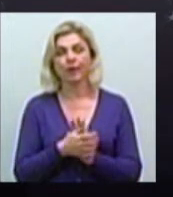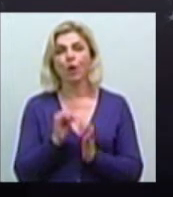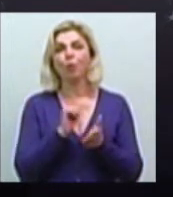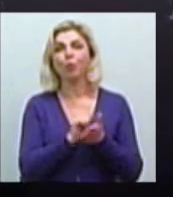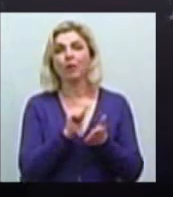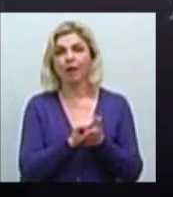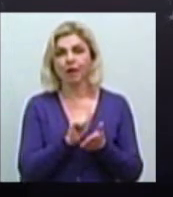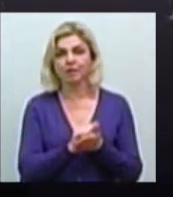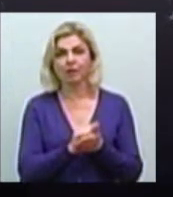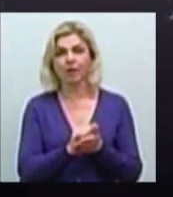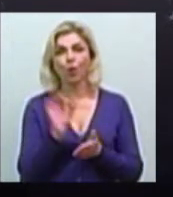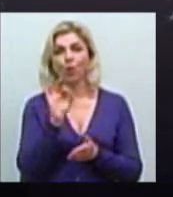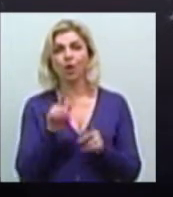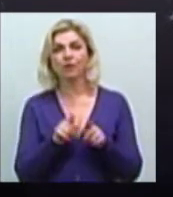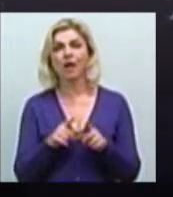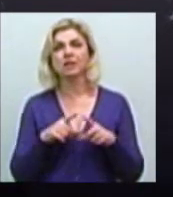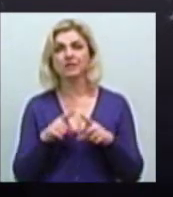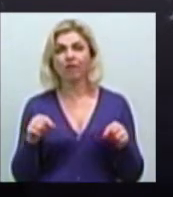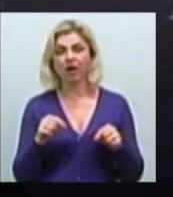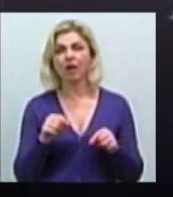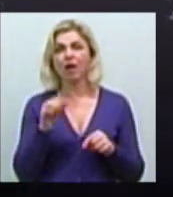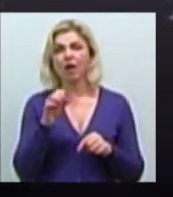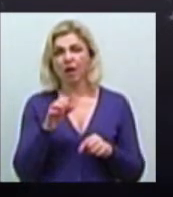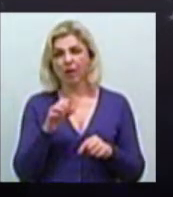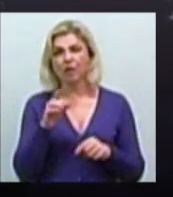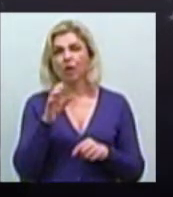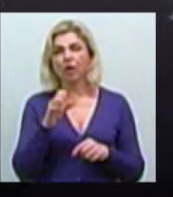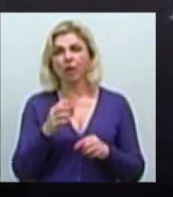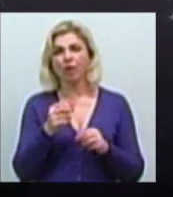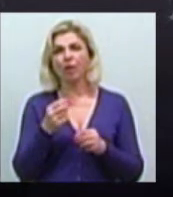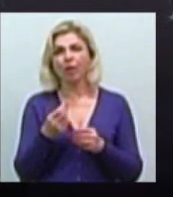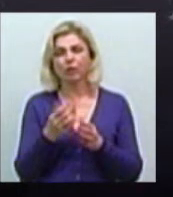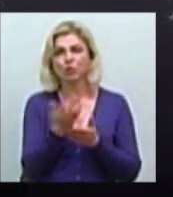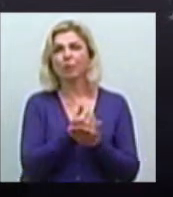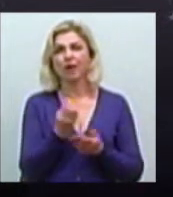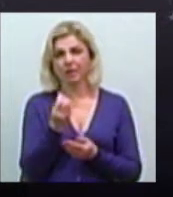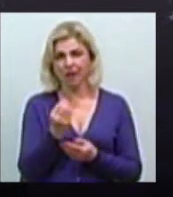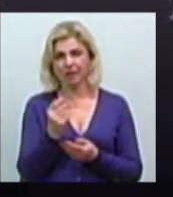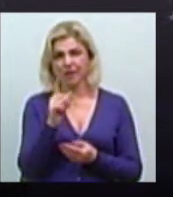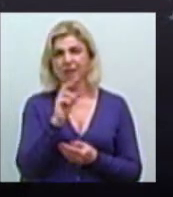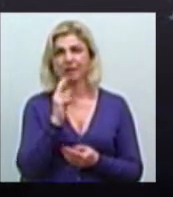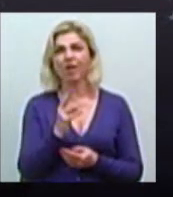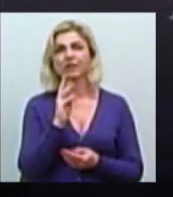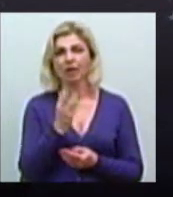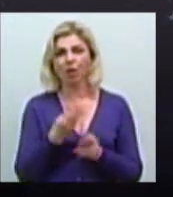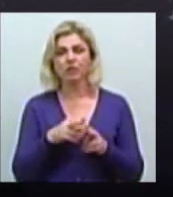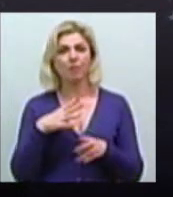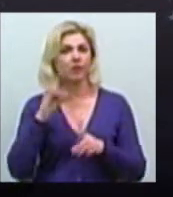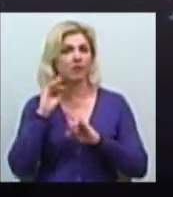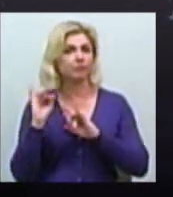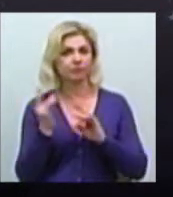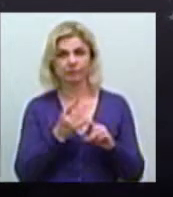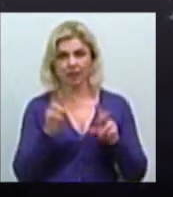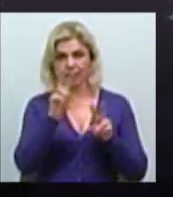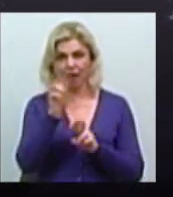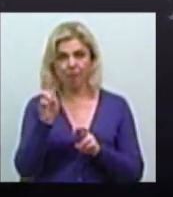публікації про так звані шкільні побори за останні 2-3 роки. Це була така гучна і резонансна тема, що